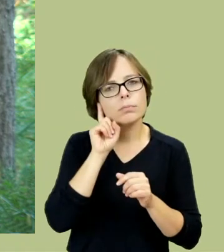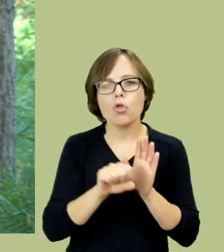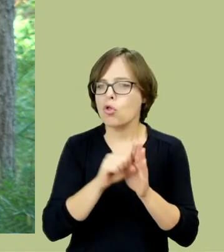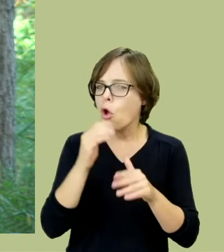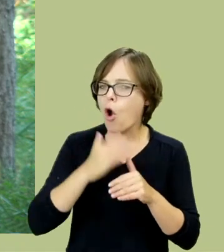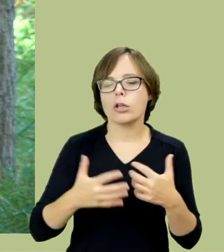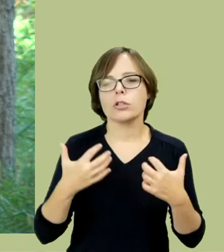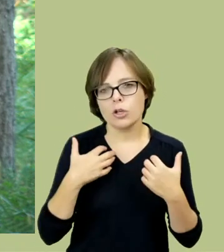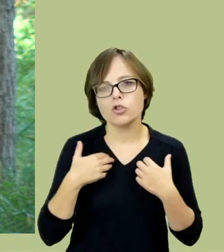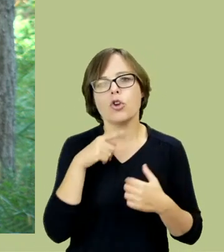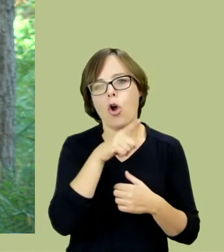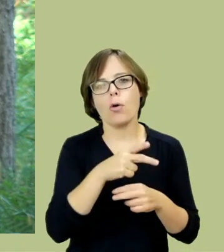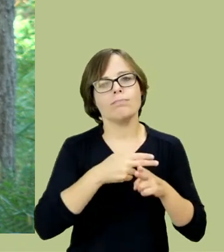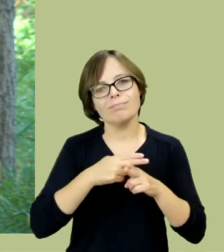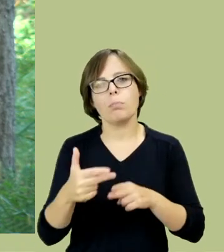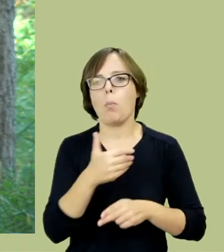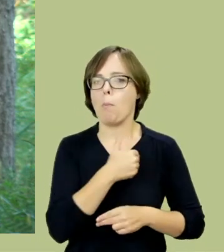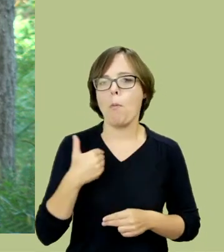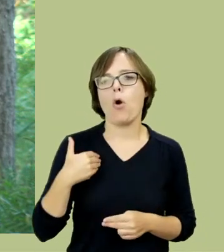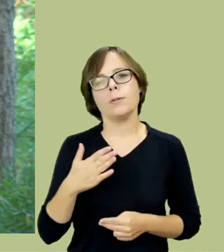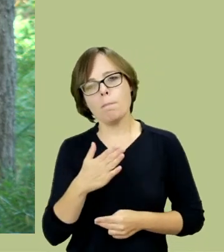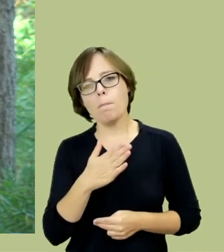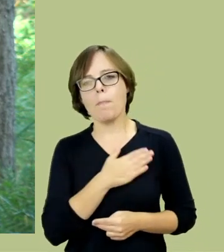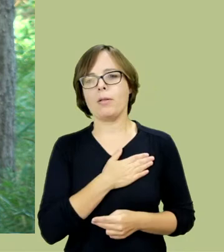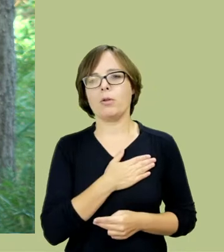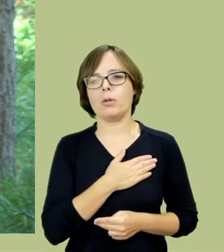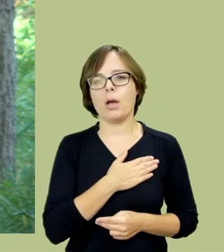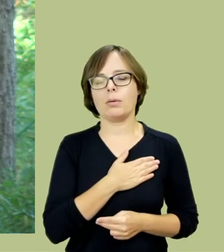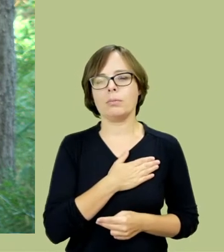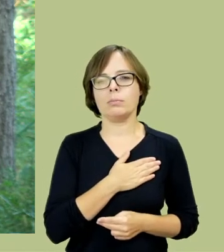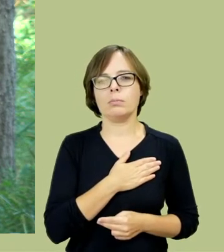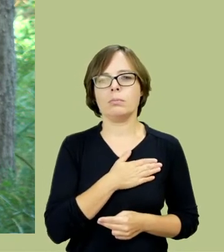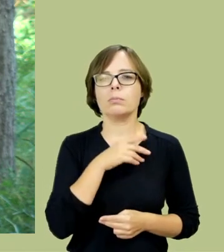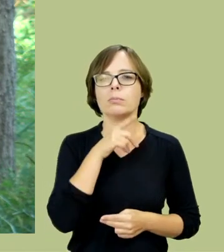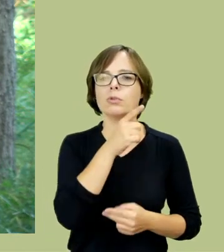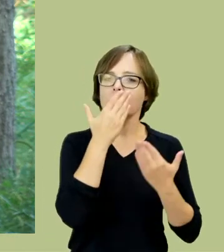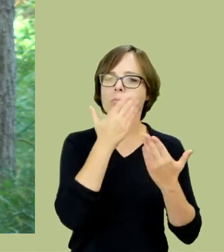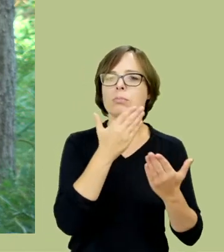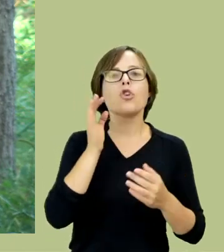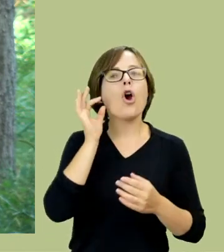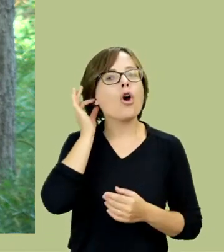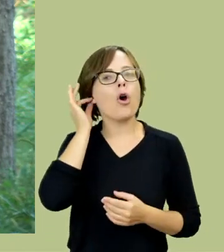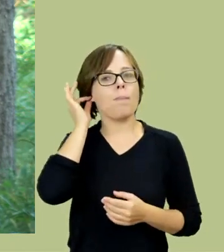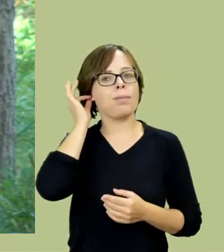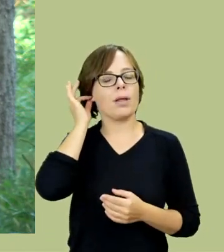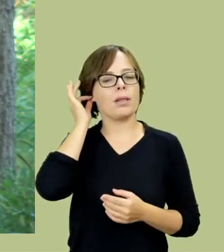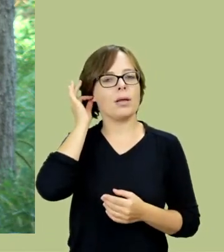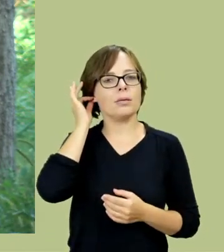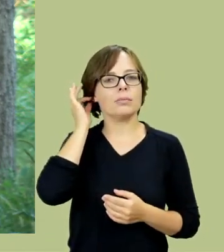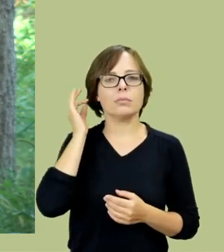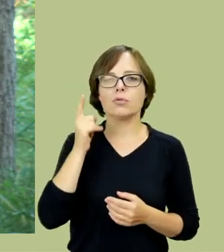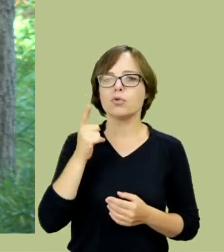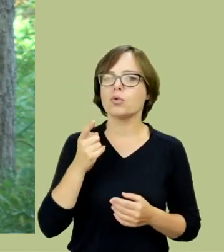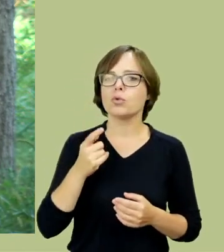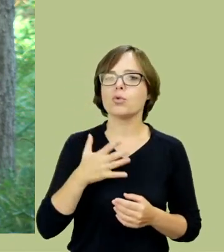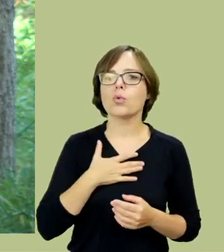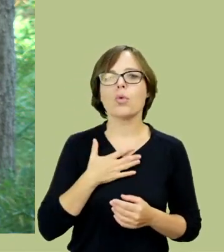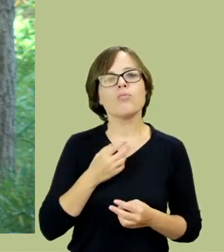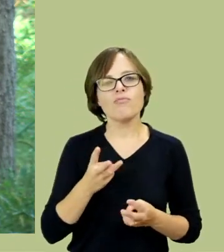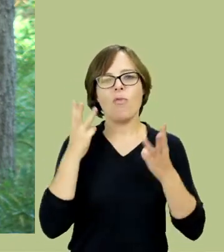polską patriotką, uosobieniem kobiet, dla których tak szalenie ważne był patriotyzm i